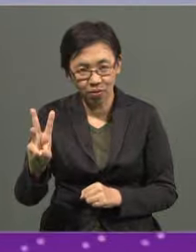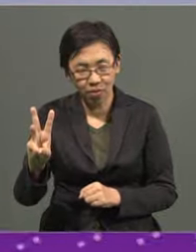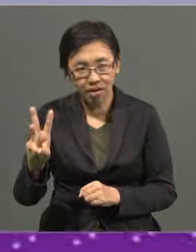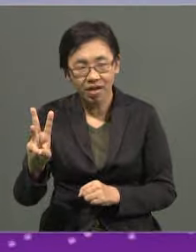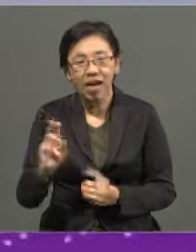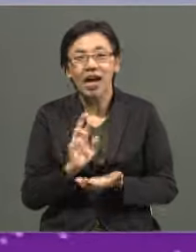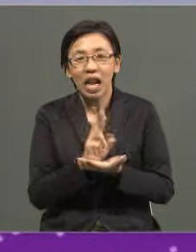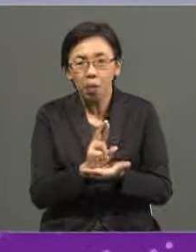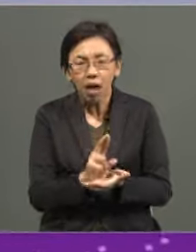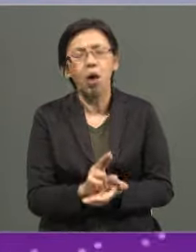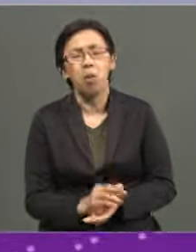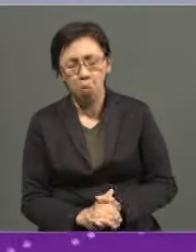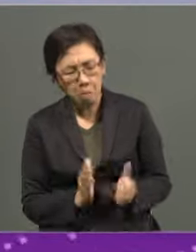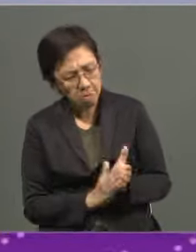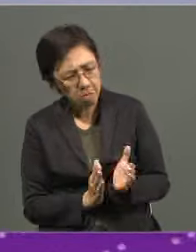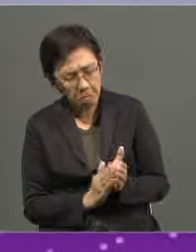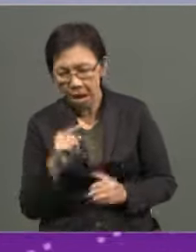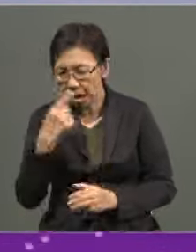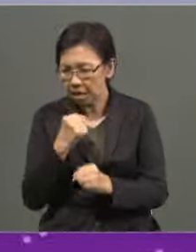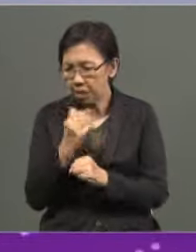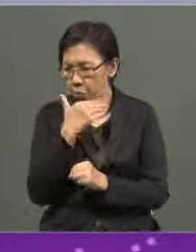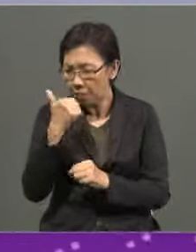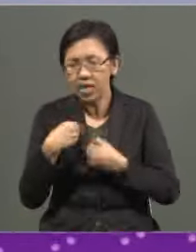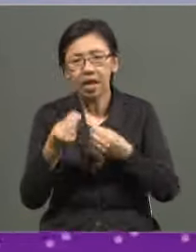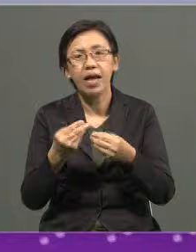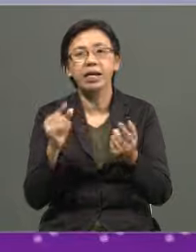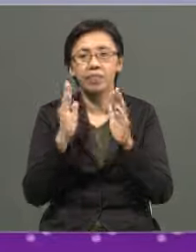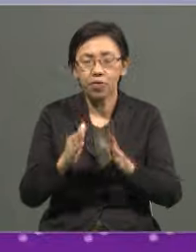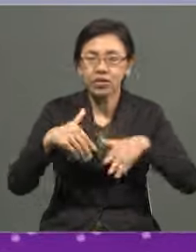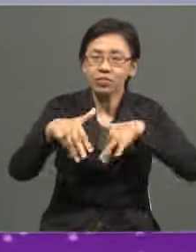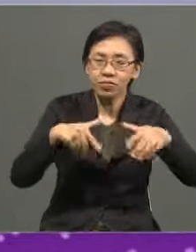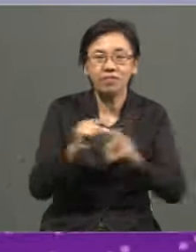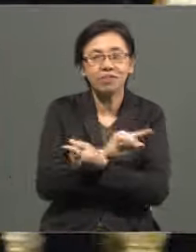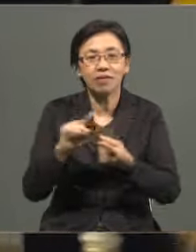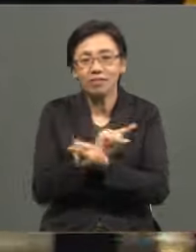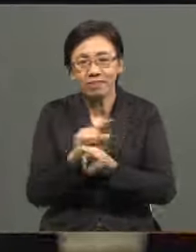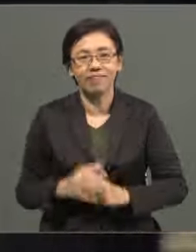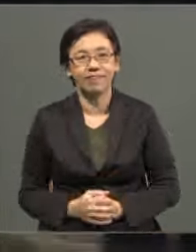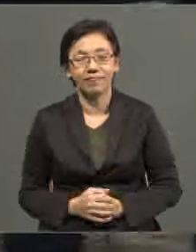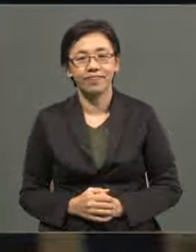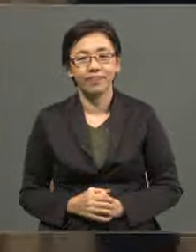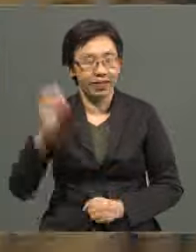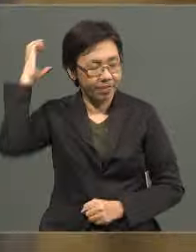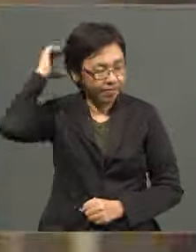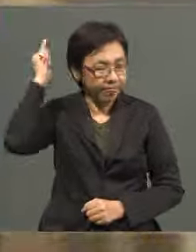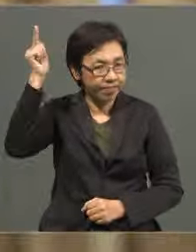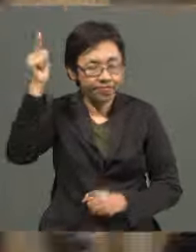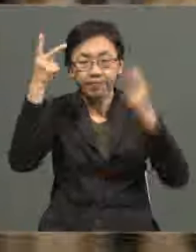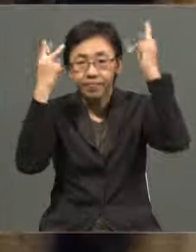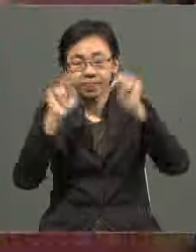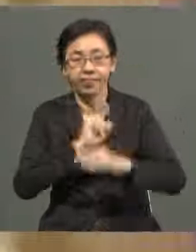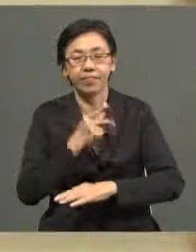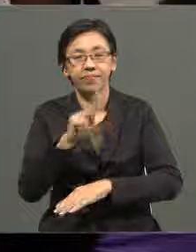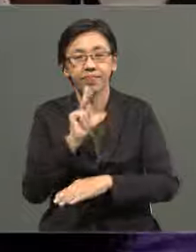เพื่อเป็นแรงบันดาลใจให้คนรอบข้างทำความดีให้แก่คนในสังคมครับคุณแพทองธาชินวัตรนายกรัฐมนตรีเป็น